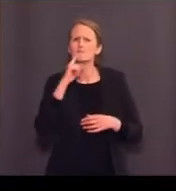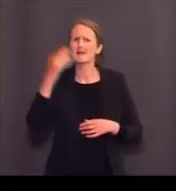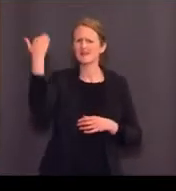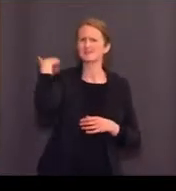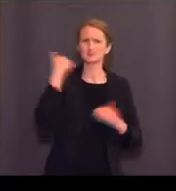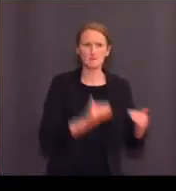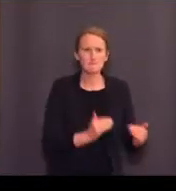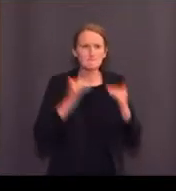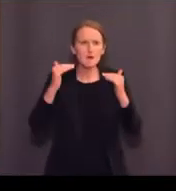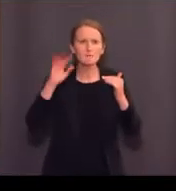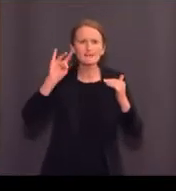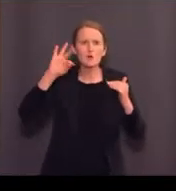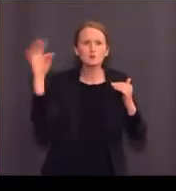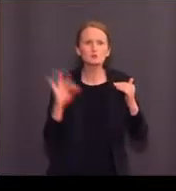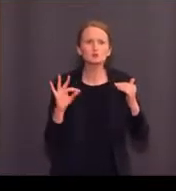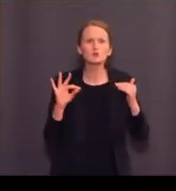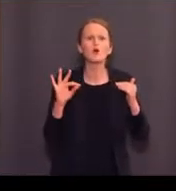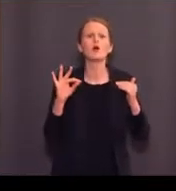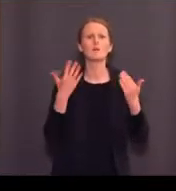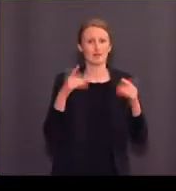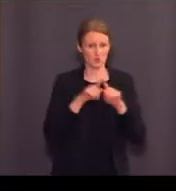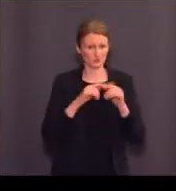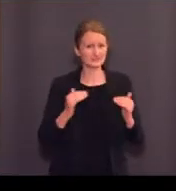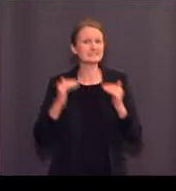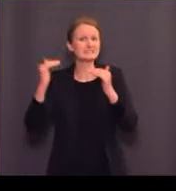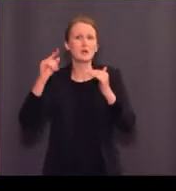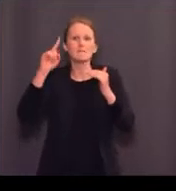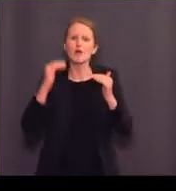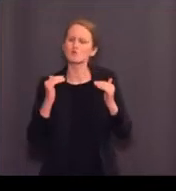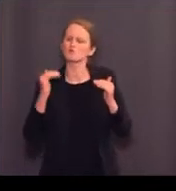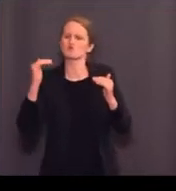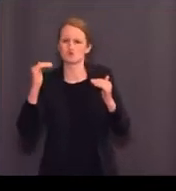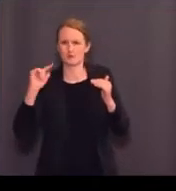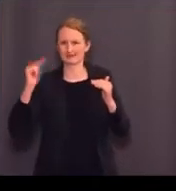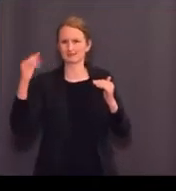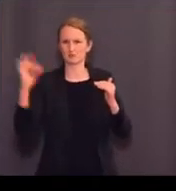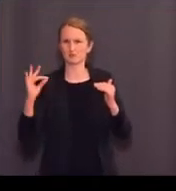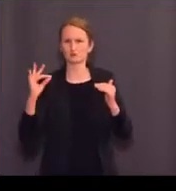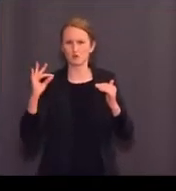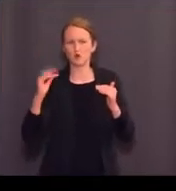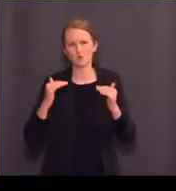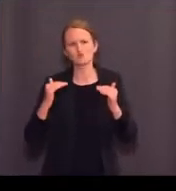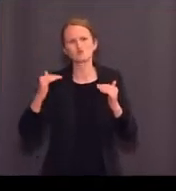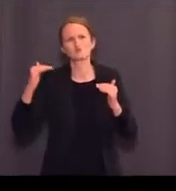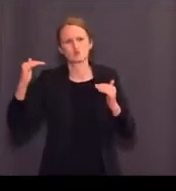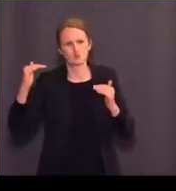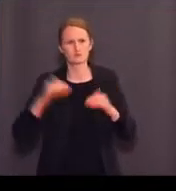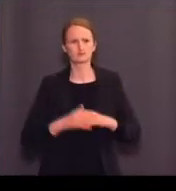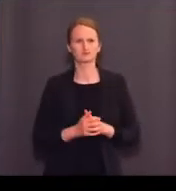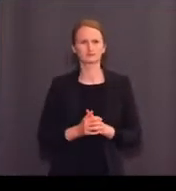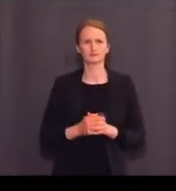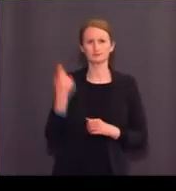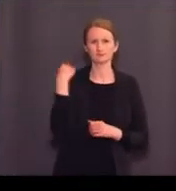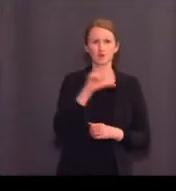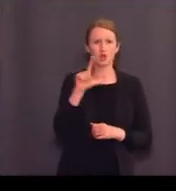un clair ralentissement de cette courbe. Le lundi 22 mars, on a atteint ce qui est pour l'instant le